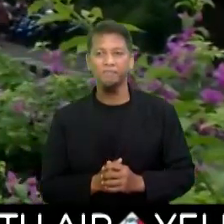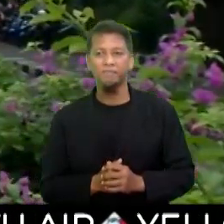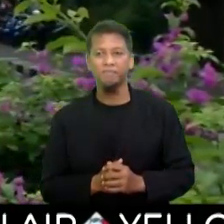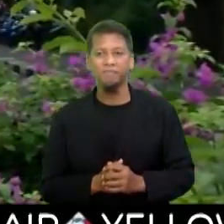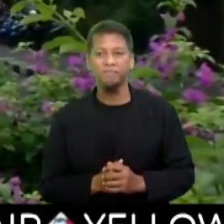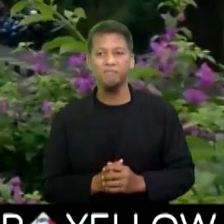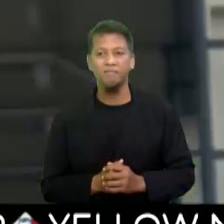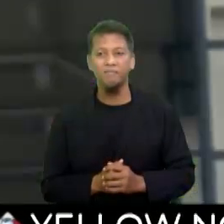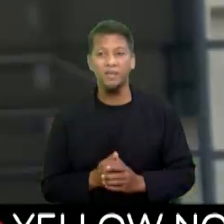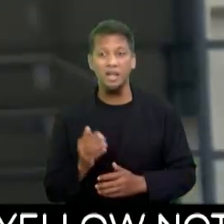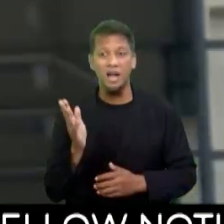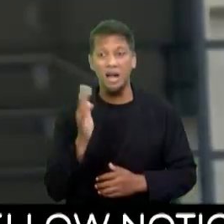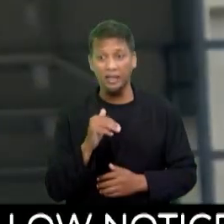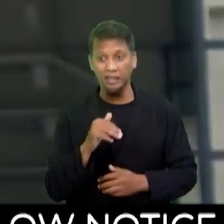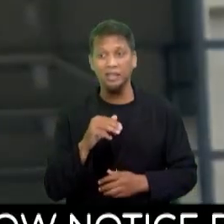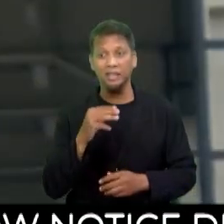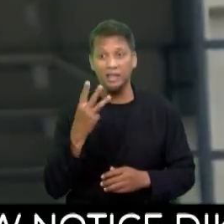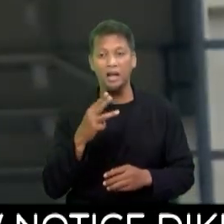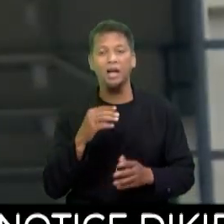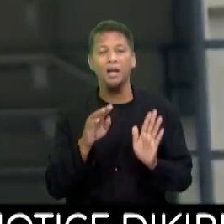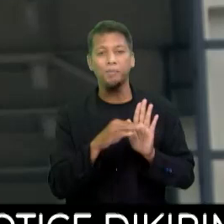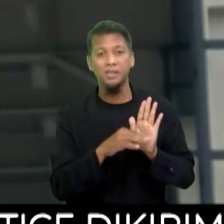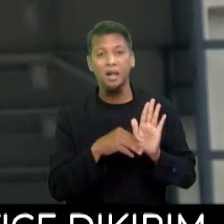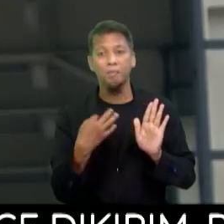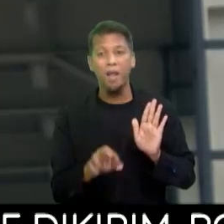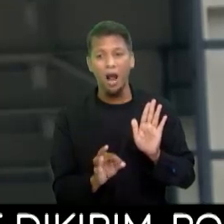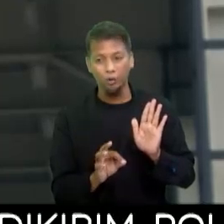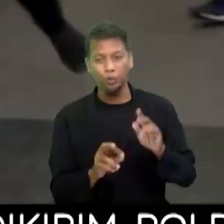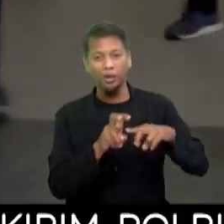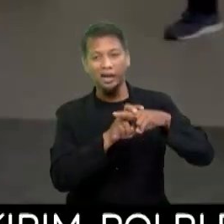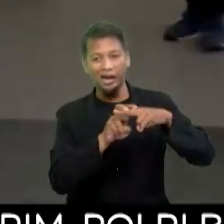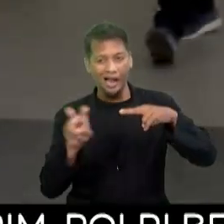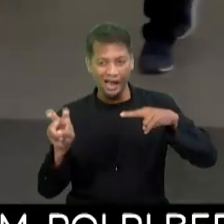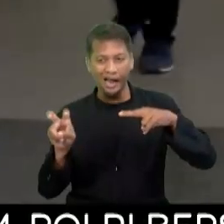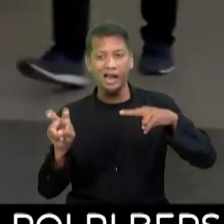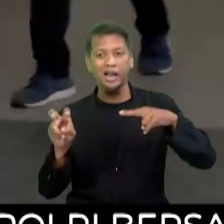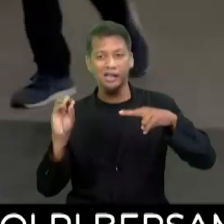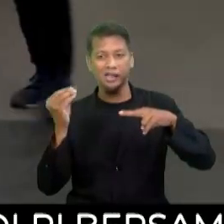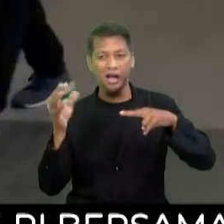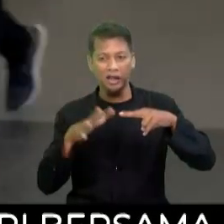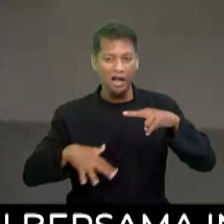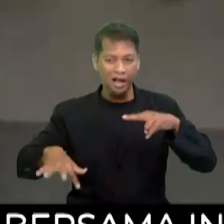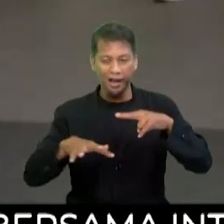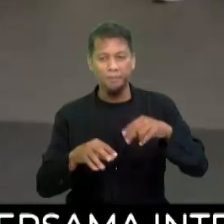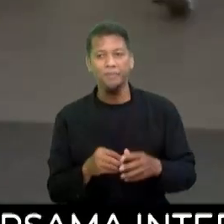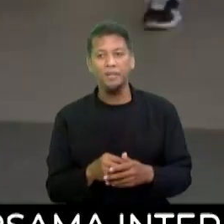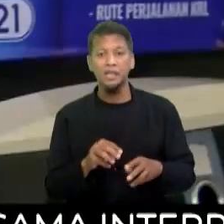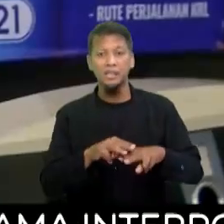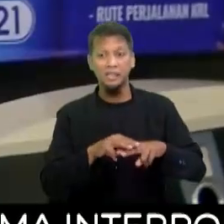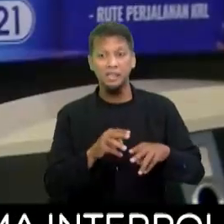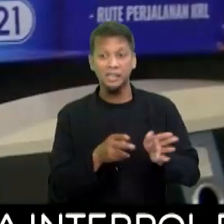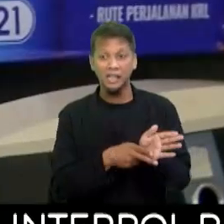Hari ketiga penerapan kebijakan baru pola operasi perjalanan KRL Jabodetabek, stasiun Manggarai Jakarta lebih padat